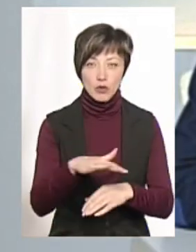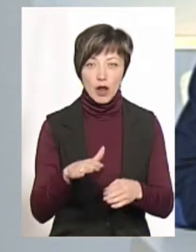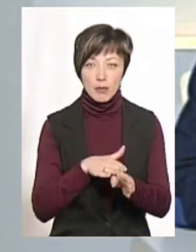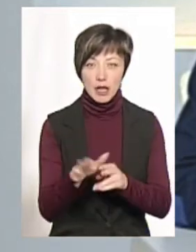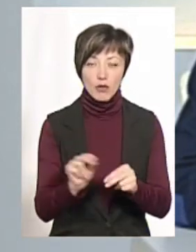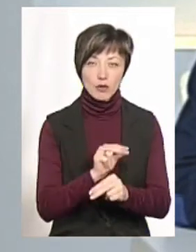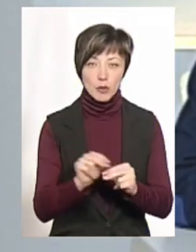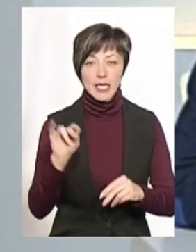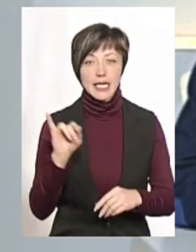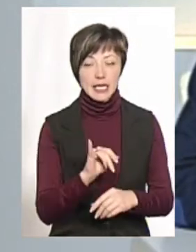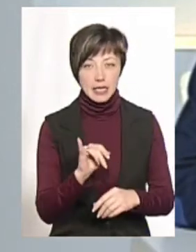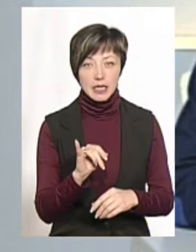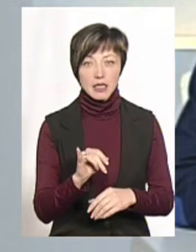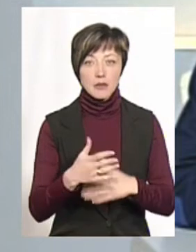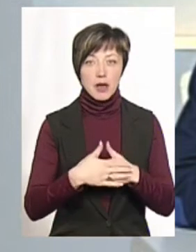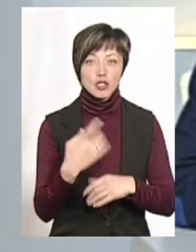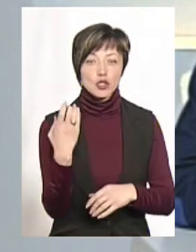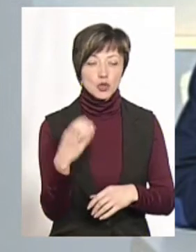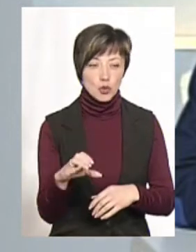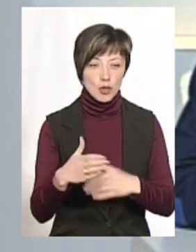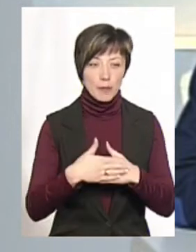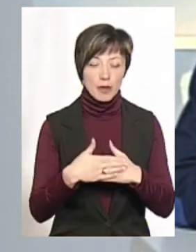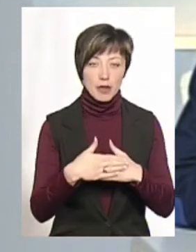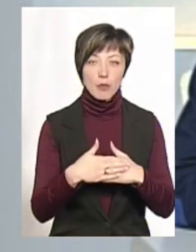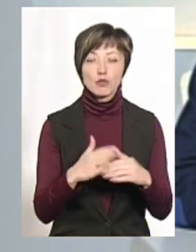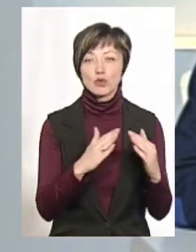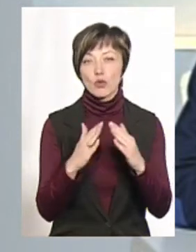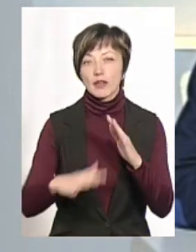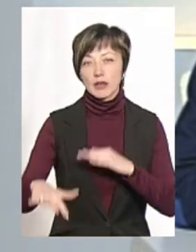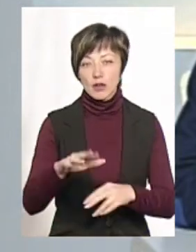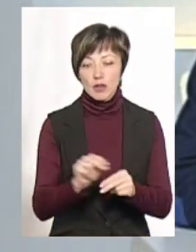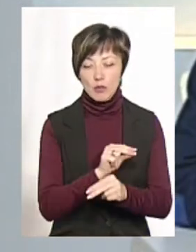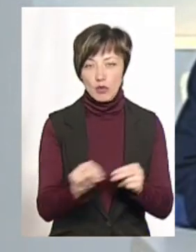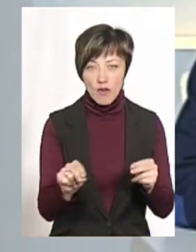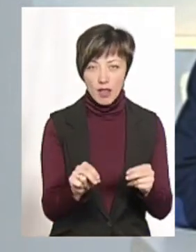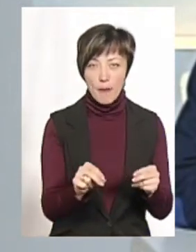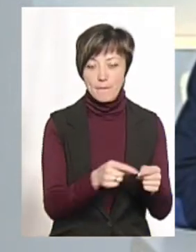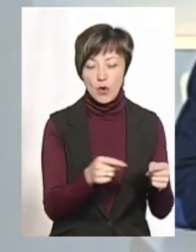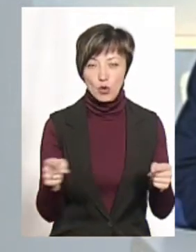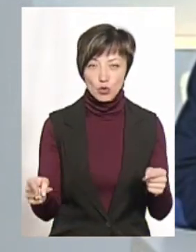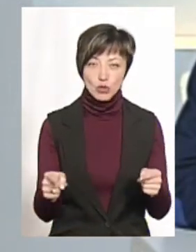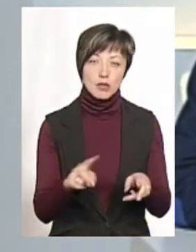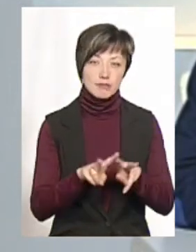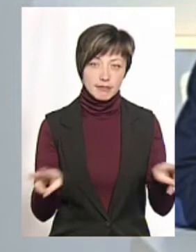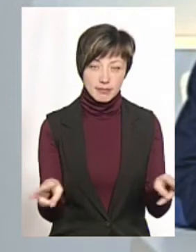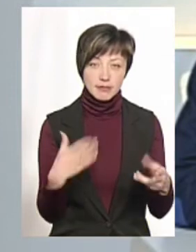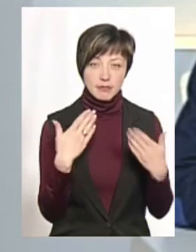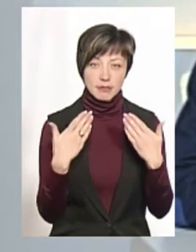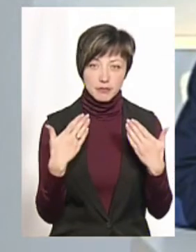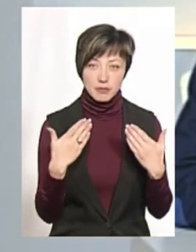капітально відремонтували і майже сотню прибудинкових територій відремонтували поточно. Аналогічно те саме